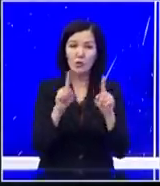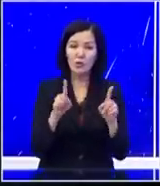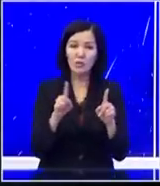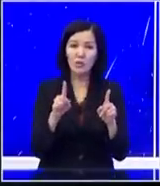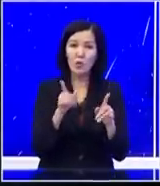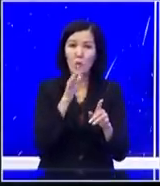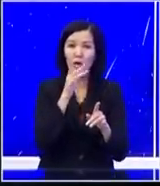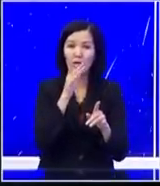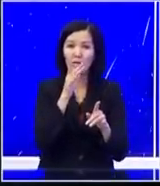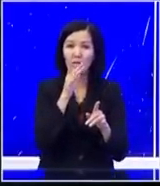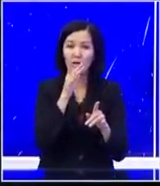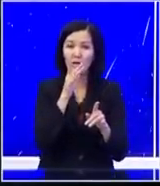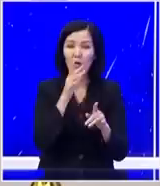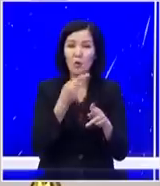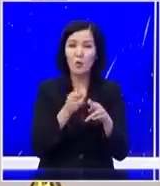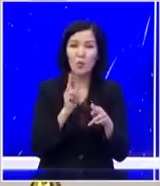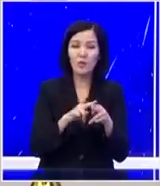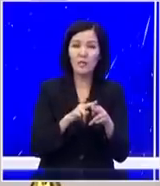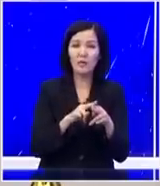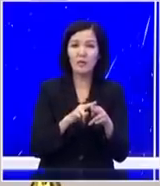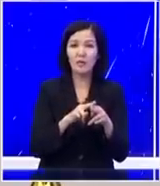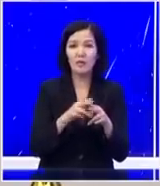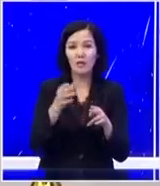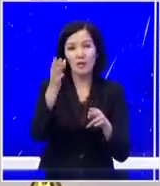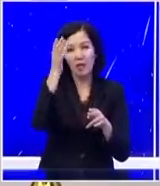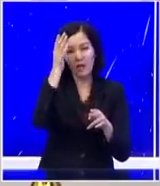Бейсен Құранбек кісіліктің үлгісін көрсетті.